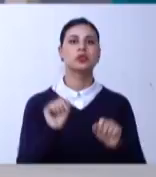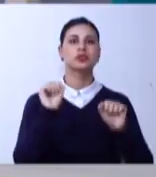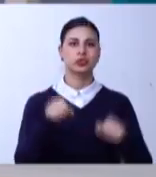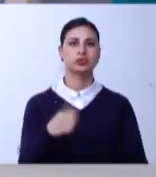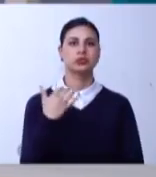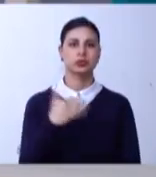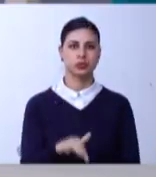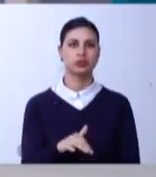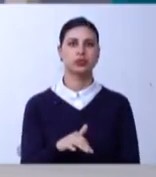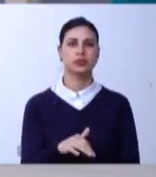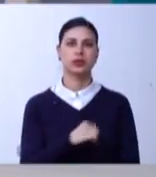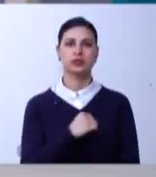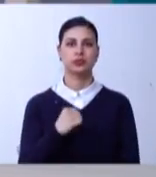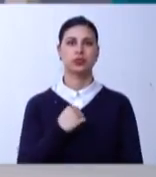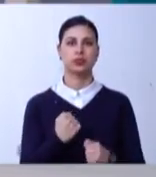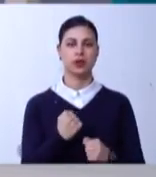შეუძლია კუნთების მართვა და